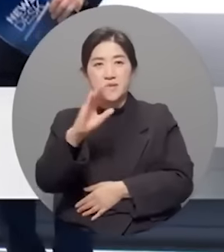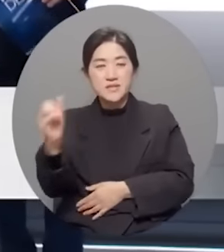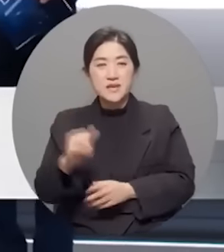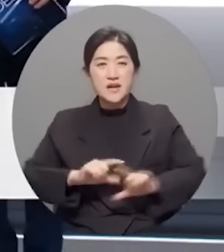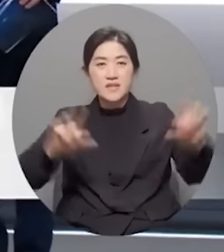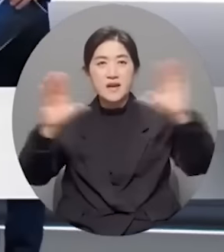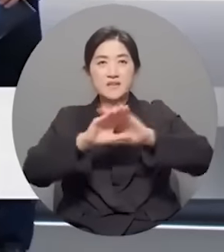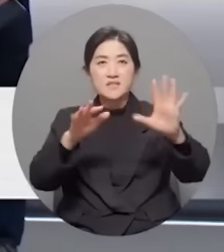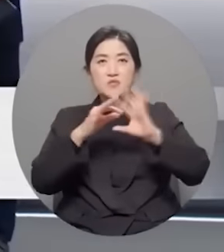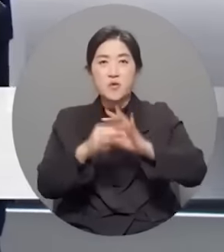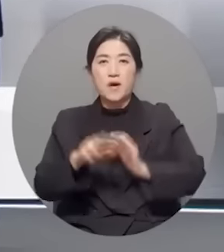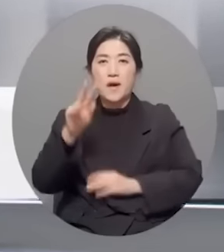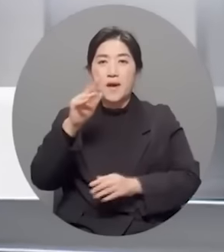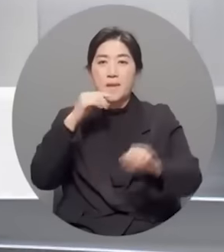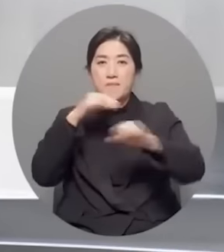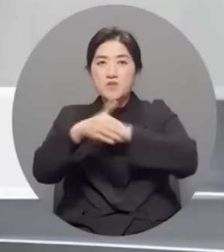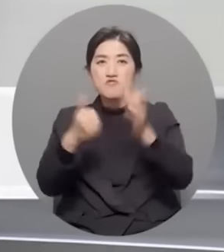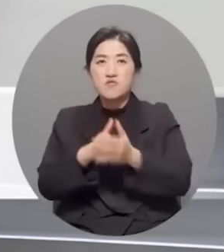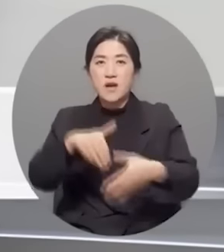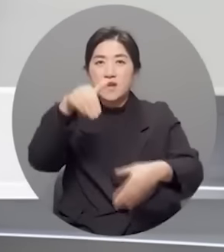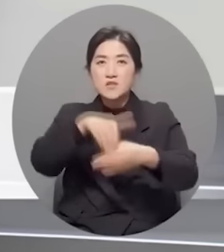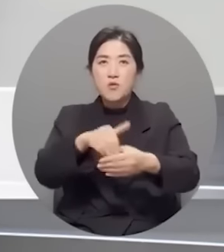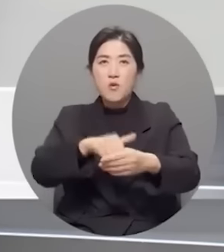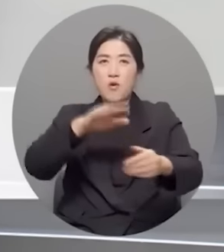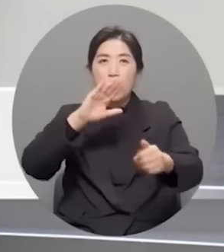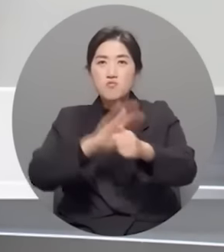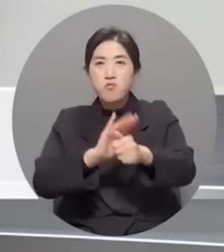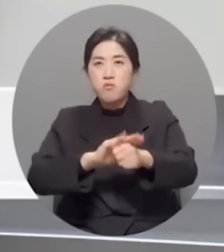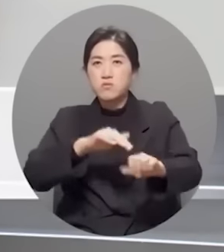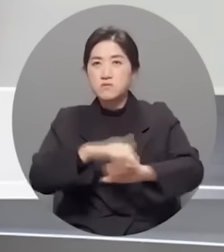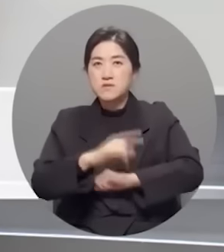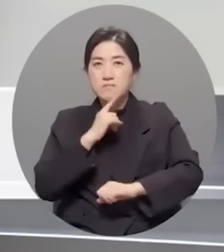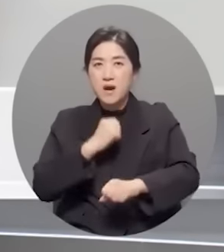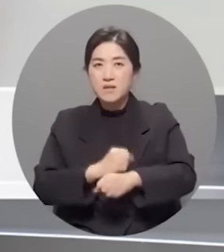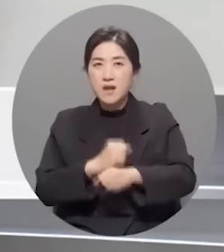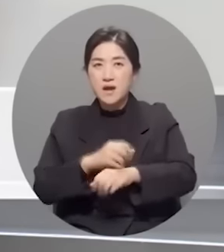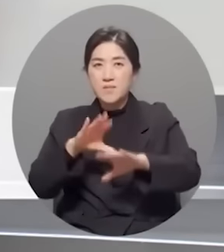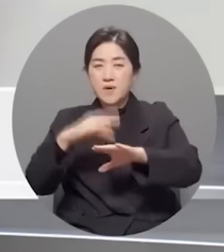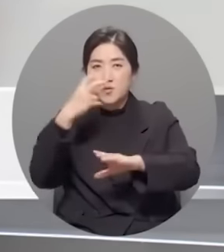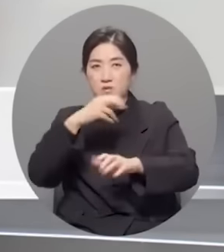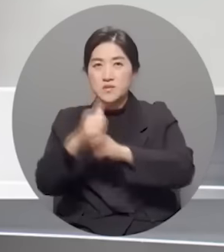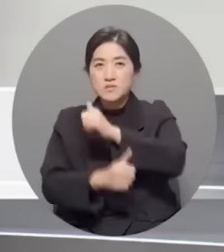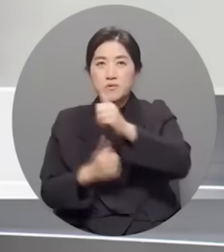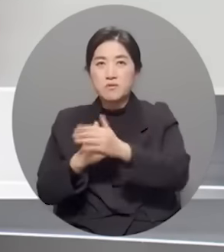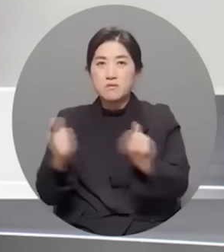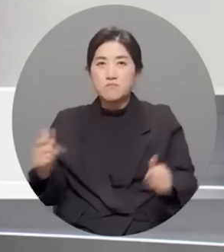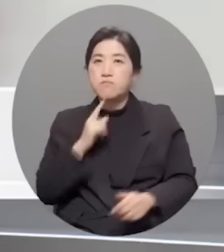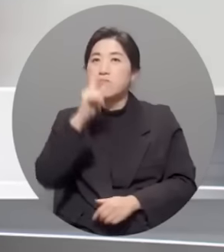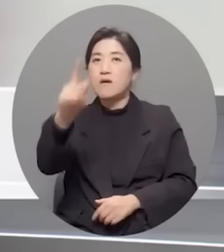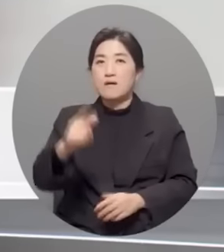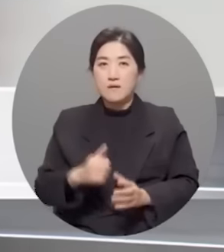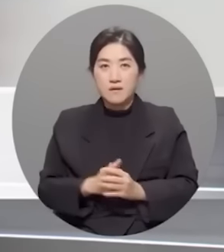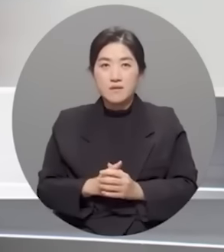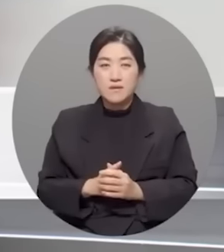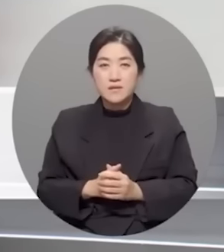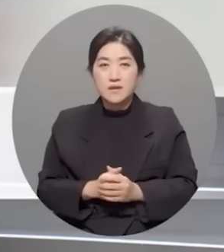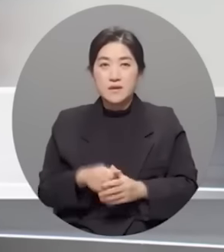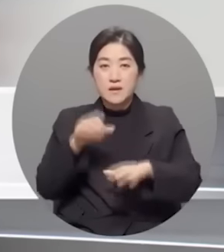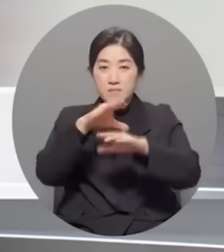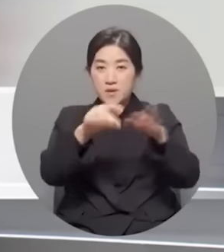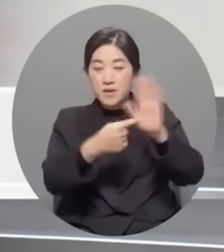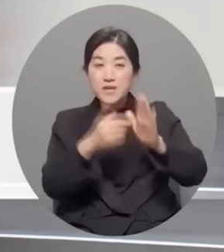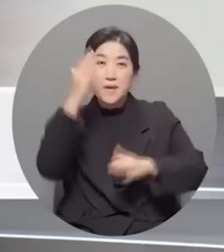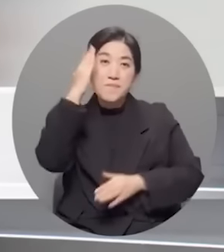통해서 민주당 선거 운동성 방송을 했다면서 방송통신 심의위원회에 제소했습니다 방송에 나온